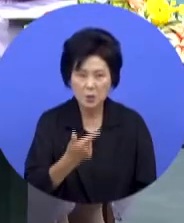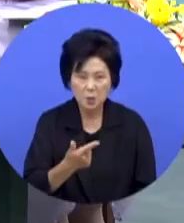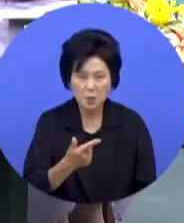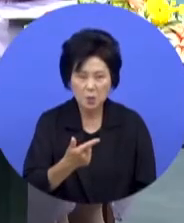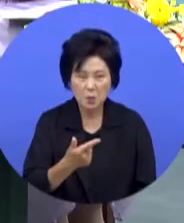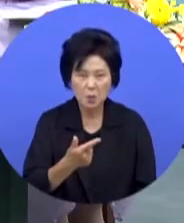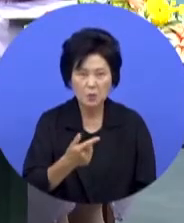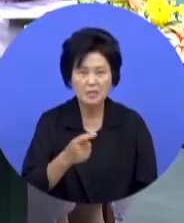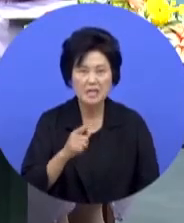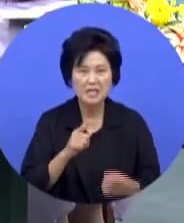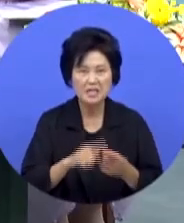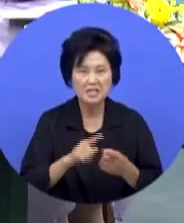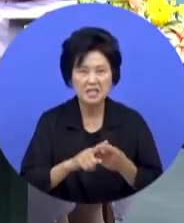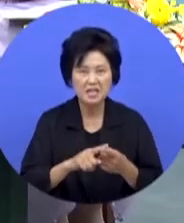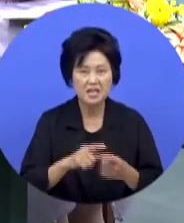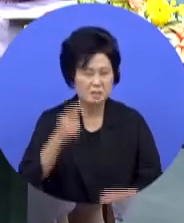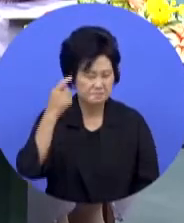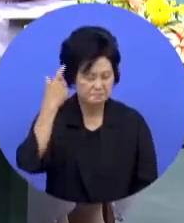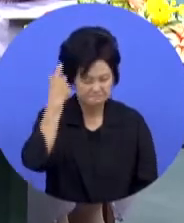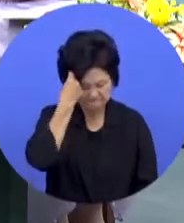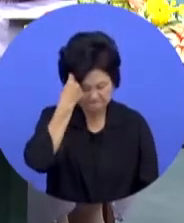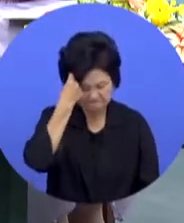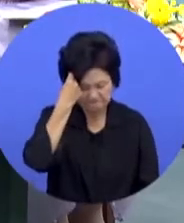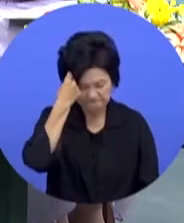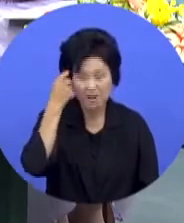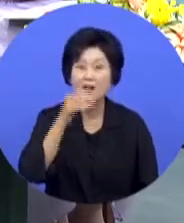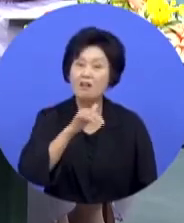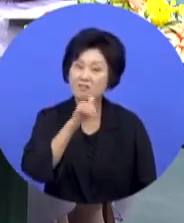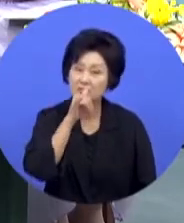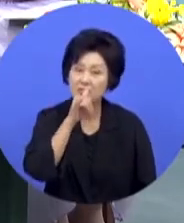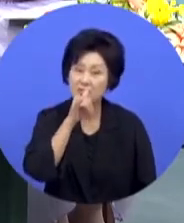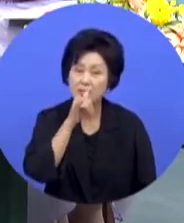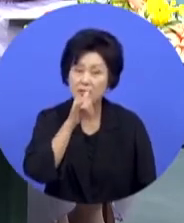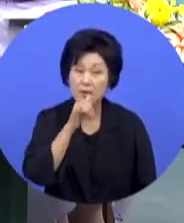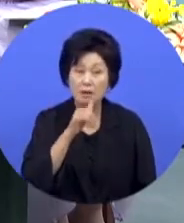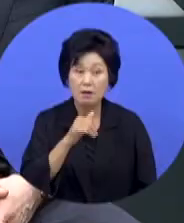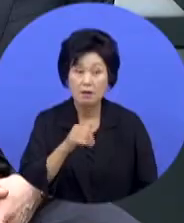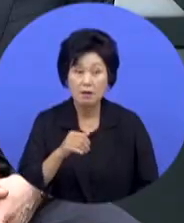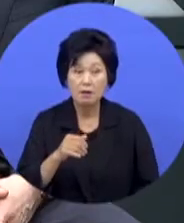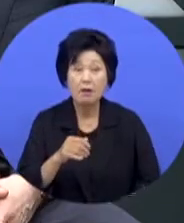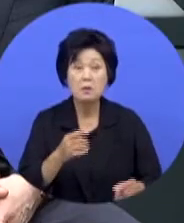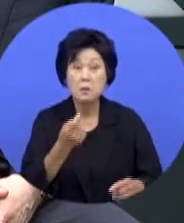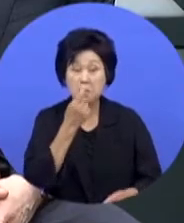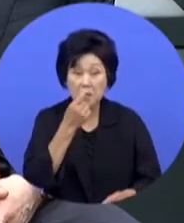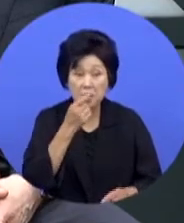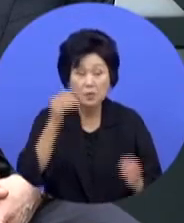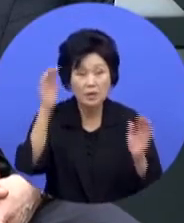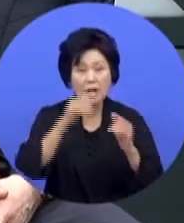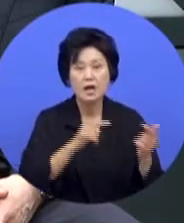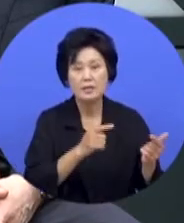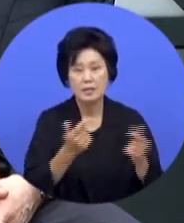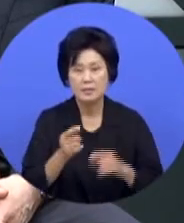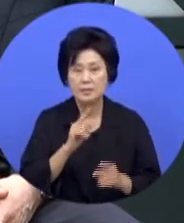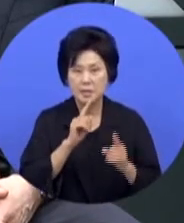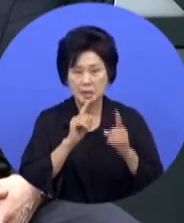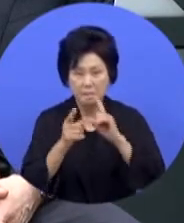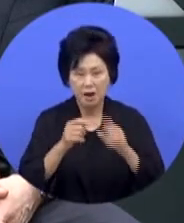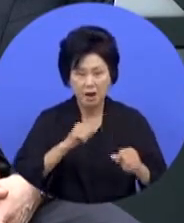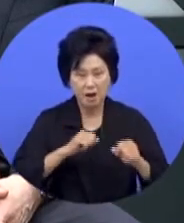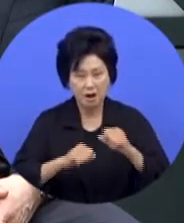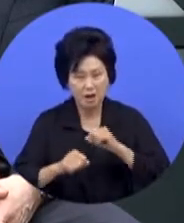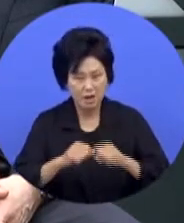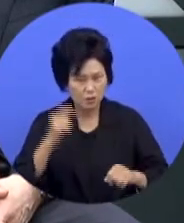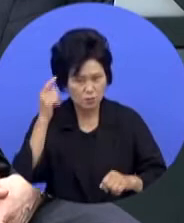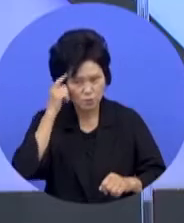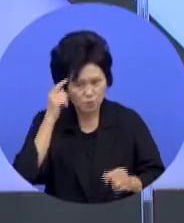네. 그렇지 공교육에서 그 교육 받았으니까 네 그들의 말이나 사고 이런 모든 것들이 거기에